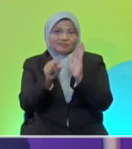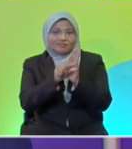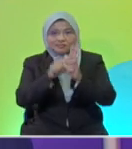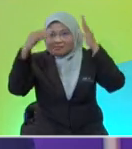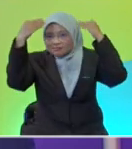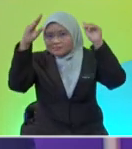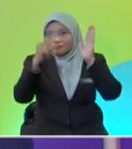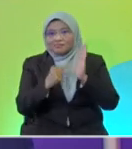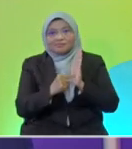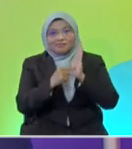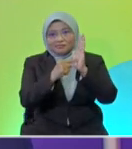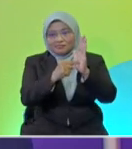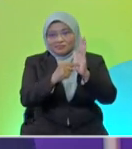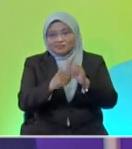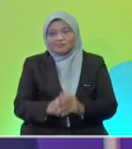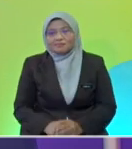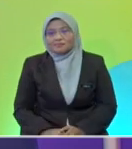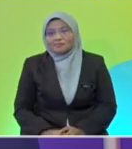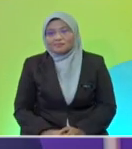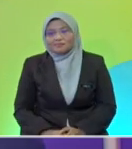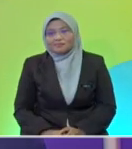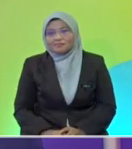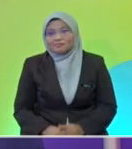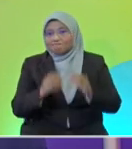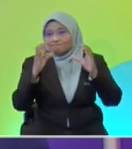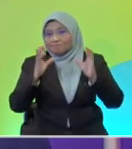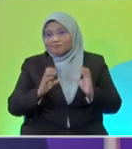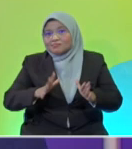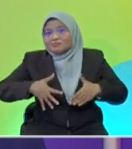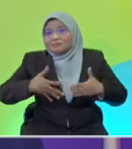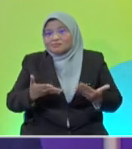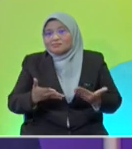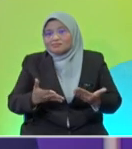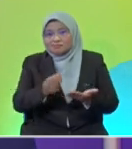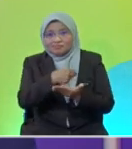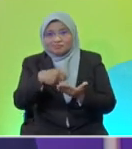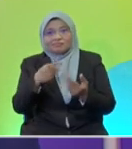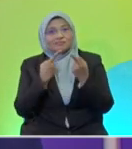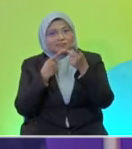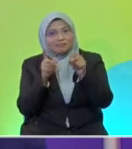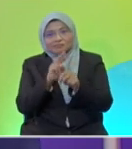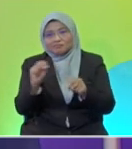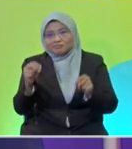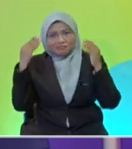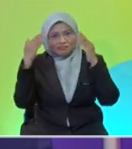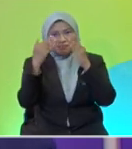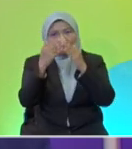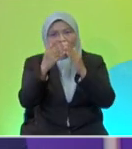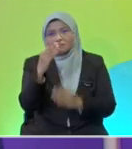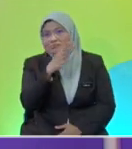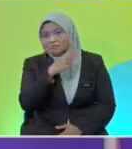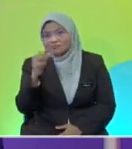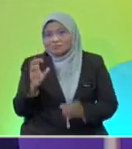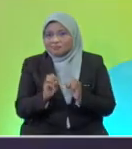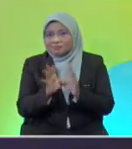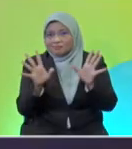Jelaskan tentang teknik Bagaimana hendak Membina dan menulis jawaban soal dan bertumpu dan seorang bercapa Oke jadi kalau dilihat di sini